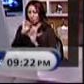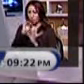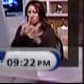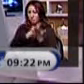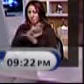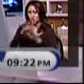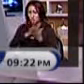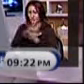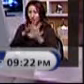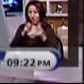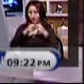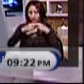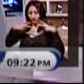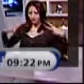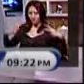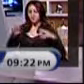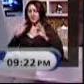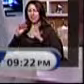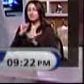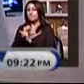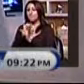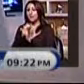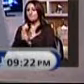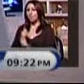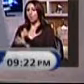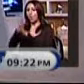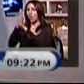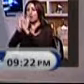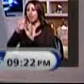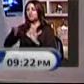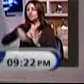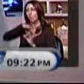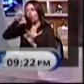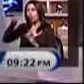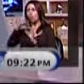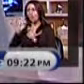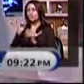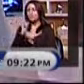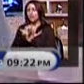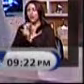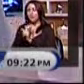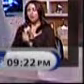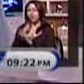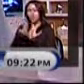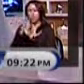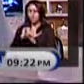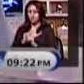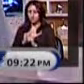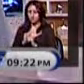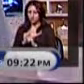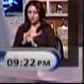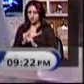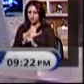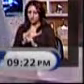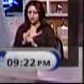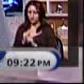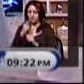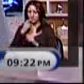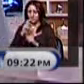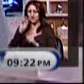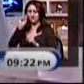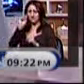دي انا بسمعها والله وانا عندي 6 سنين مثلا، واخد بقى من ايام عبد الناصر يقول لك عدي، كان في حاجتين، عنق